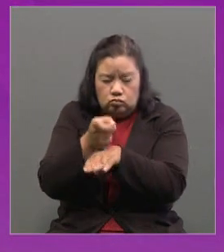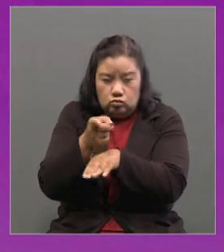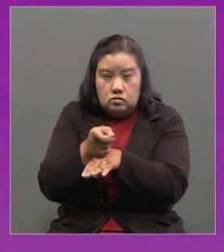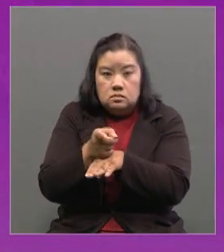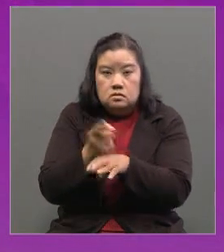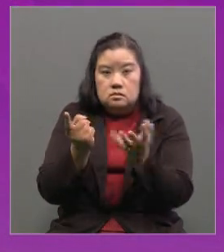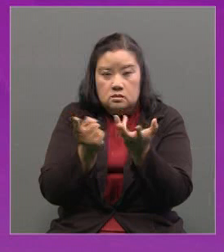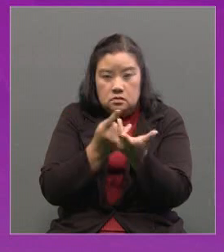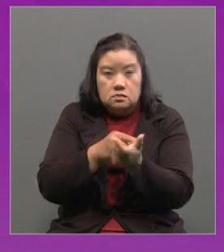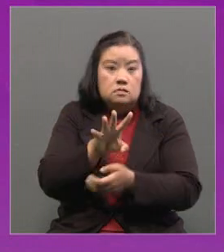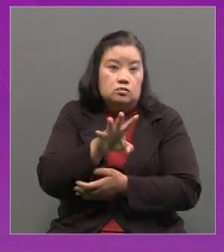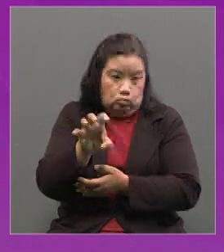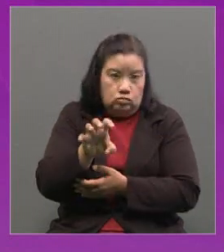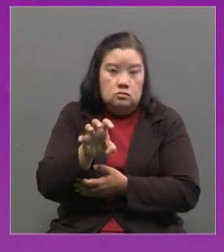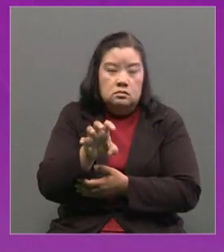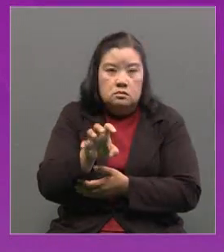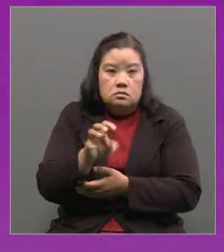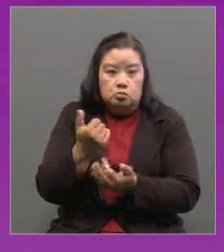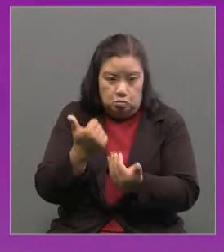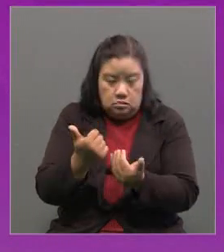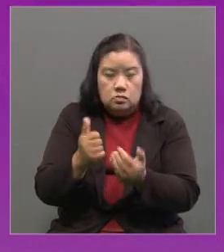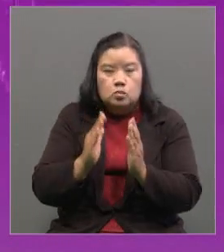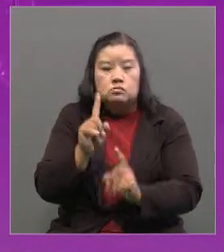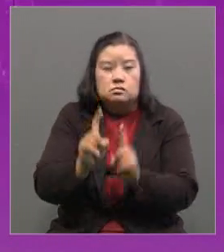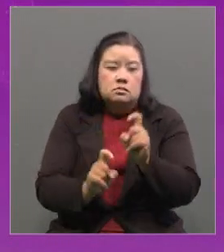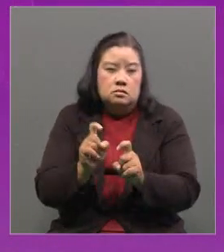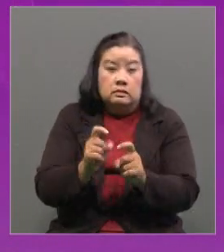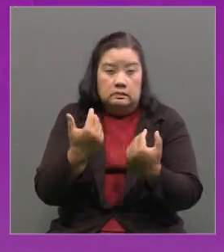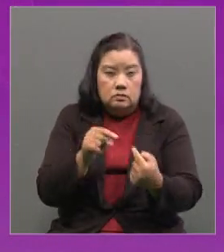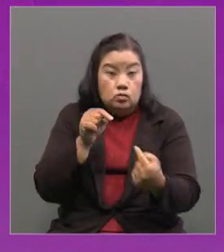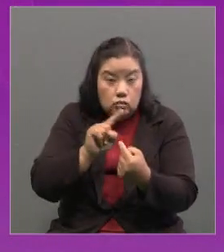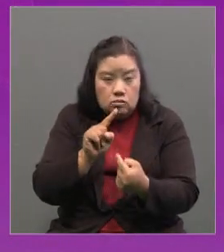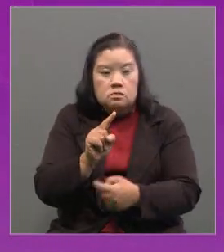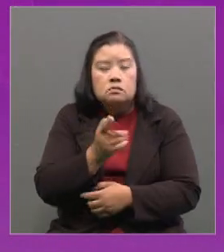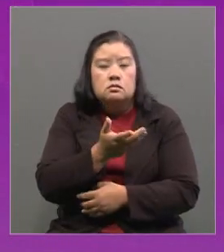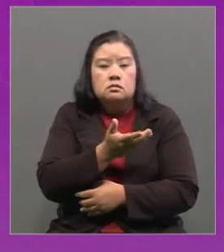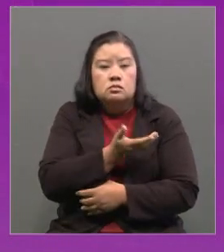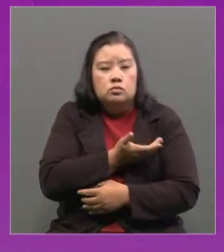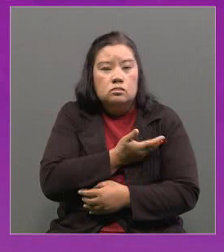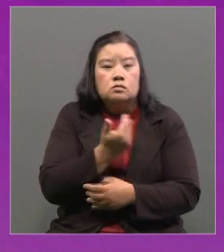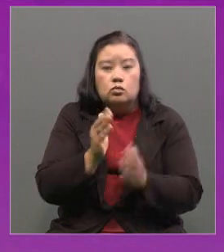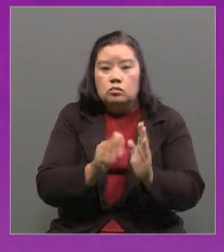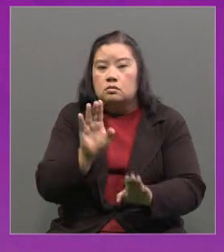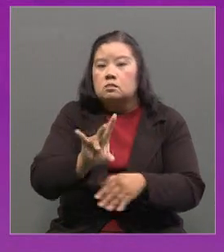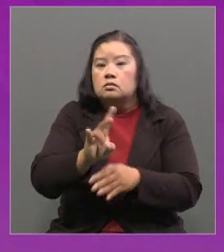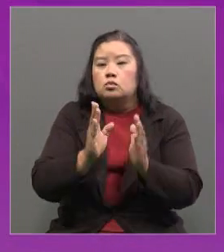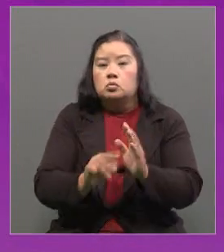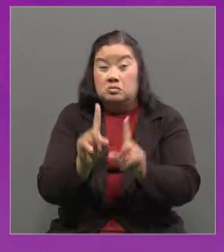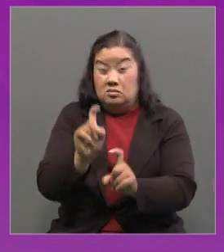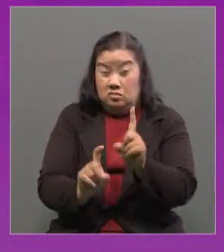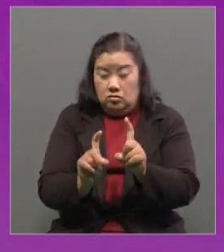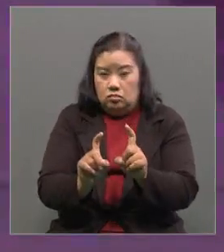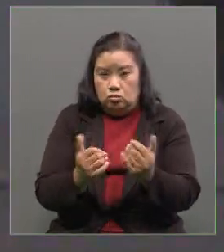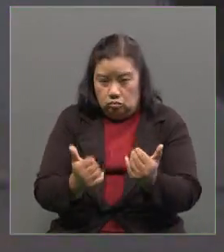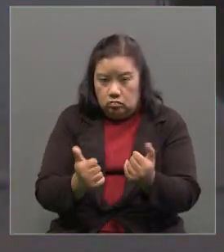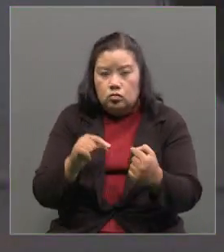ชมงรายงานจากข่าวต่างประเทศบอกว่ามีผู้เสียชีวิตในฉนวนกาซ่าถึง 700คนค่ะโดยทางการปาเลสไตน์นะ